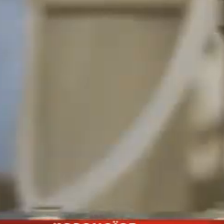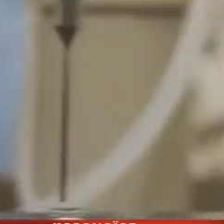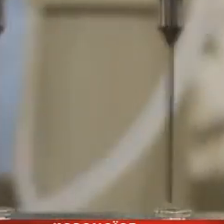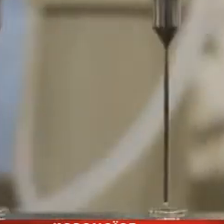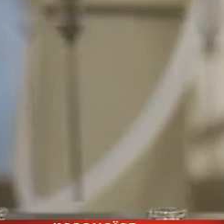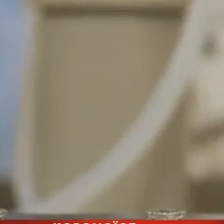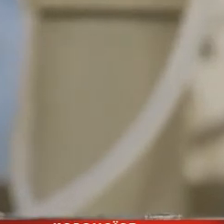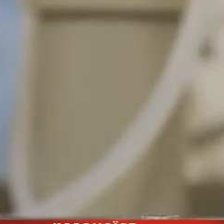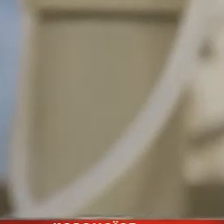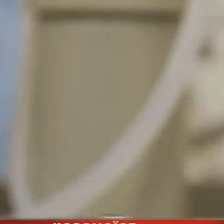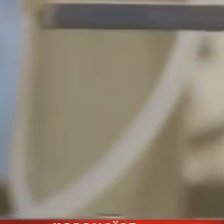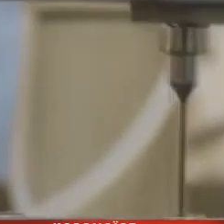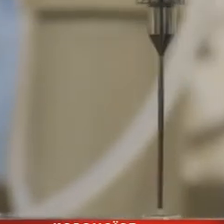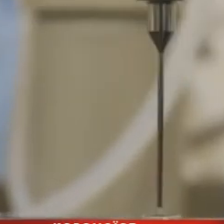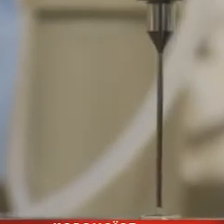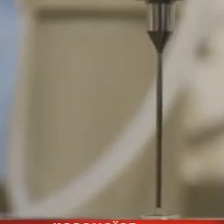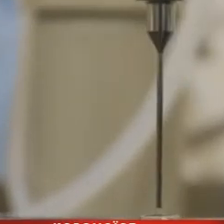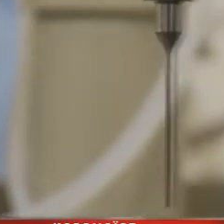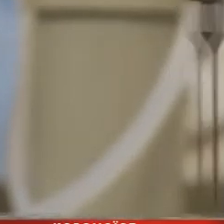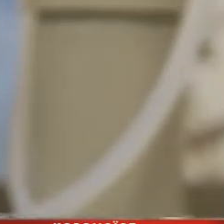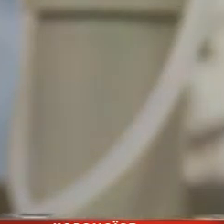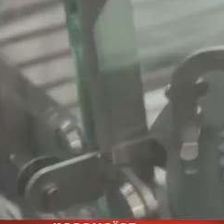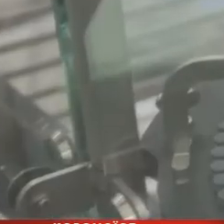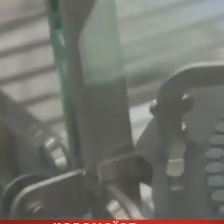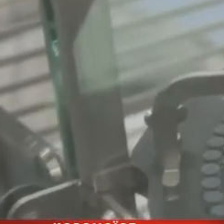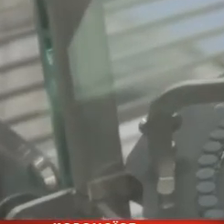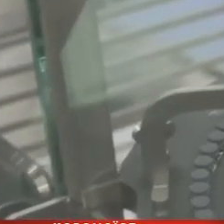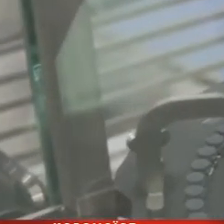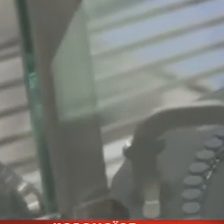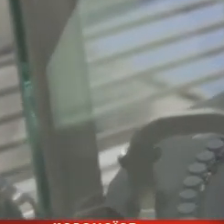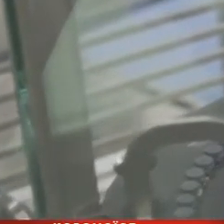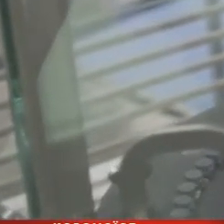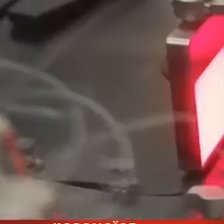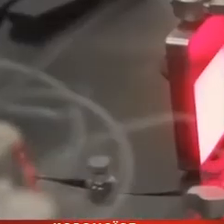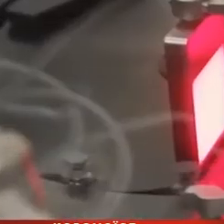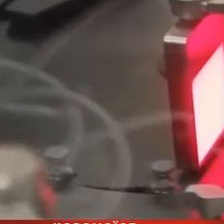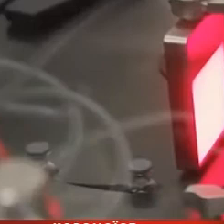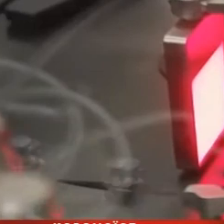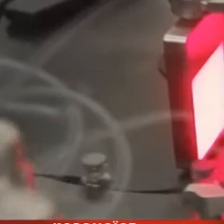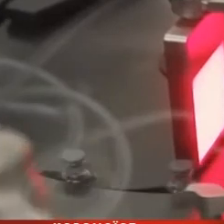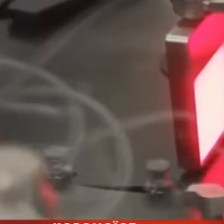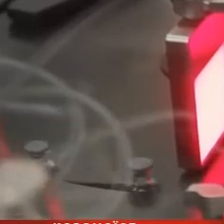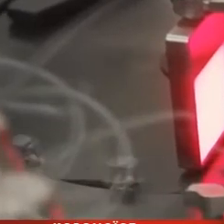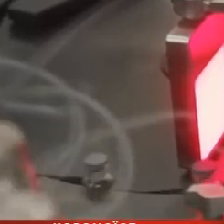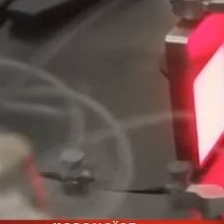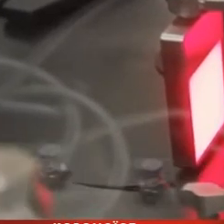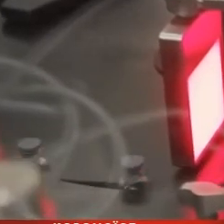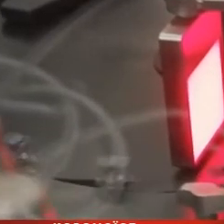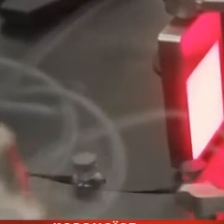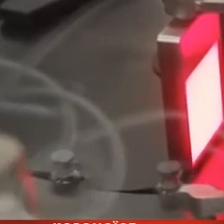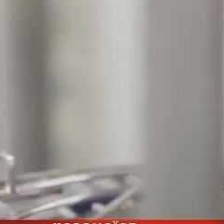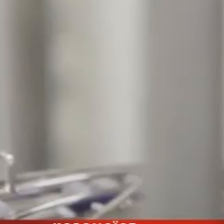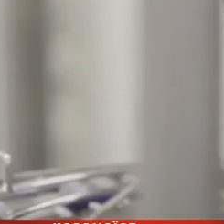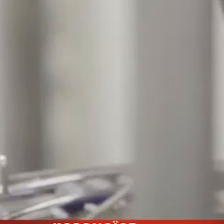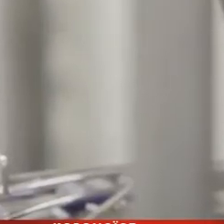94%. Στη συνέχεια τον λόγο πήρε ο κύριος Θεμιστοκλέος, ο οποίος μίλησε για την επιχείρηση Ελευθερία, όπως έχει ονομαστεί ο εμβολιασμός στην Ελλάδα ενάντια